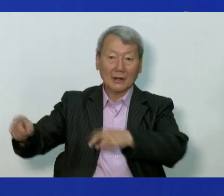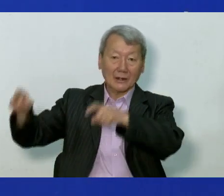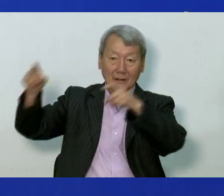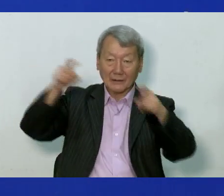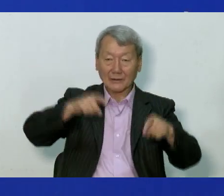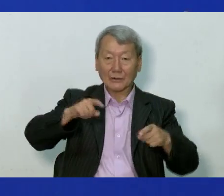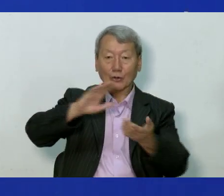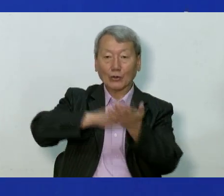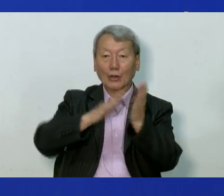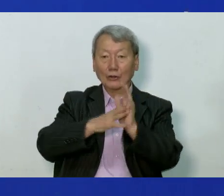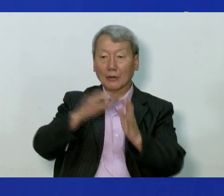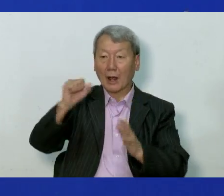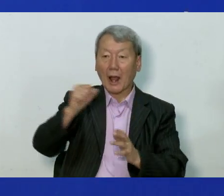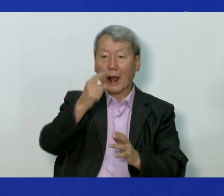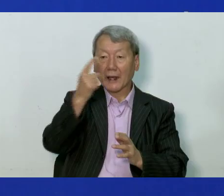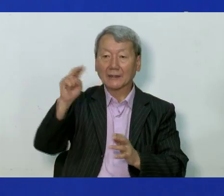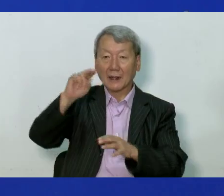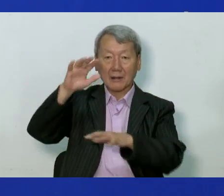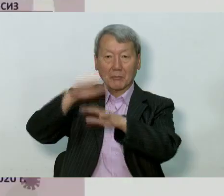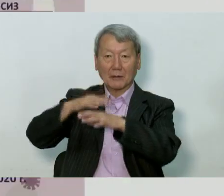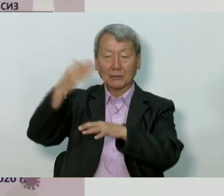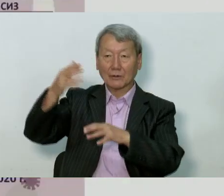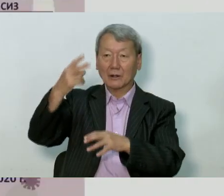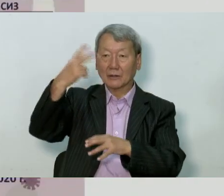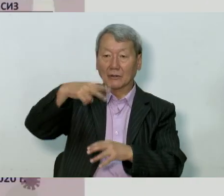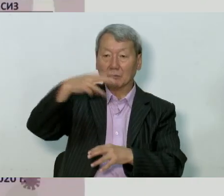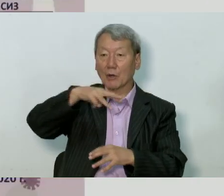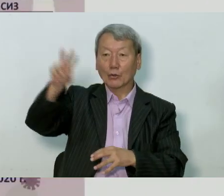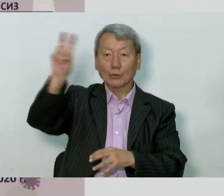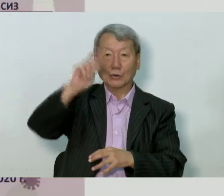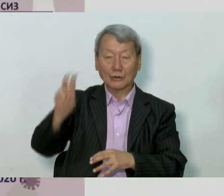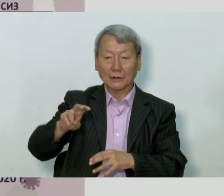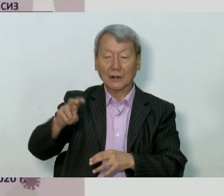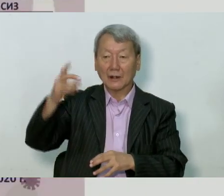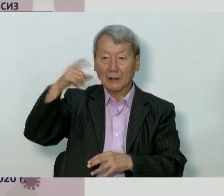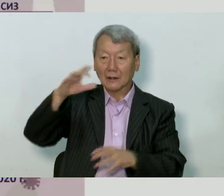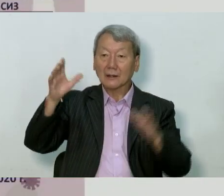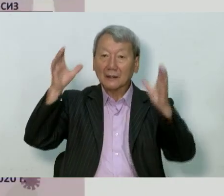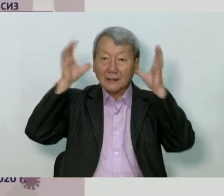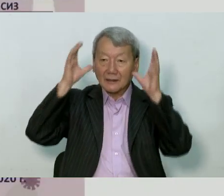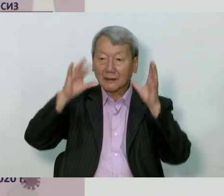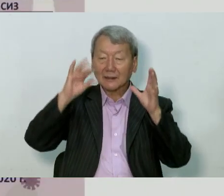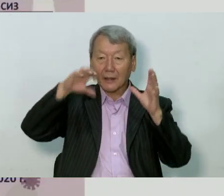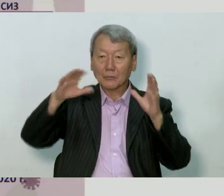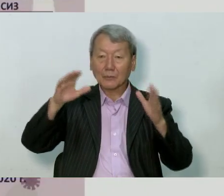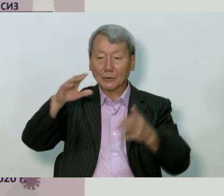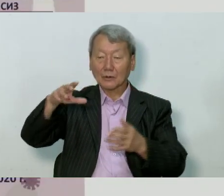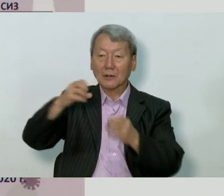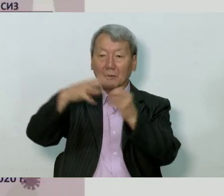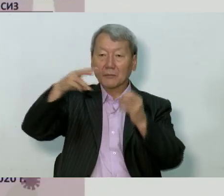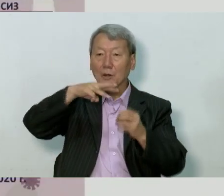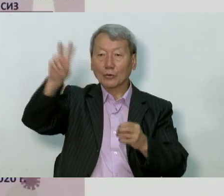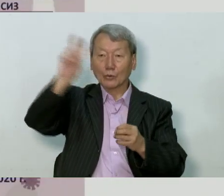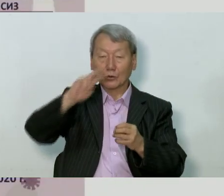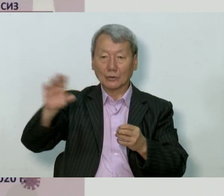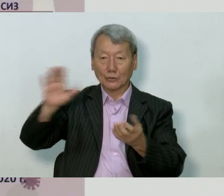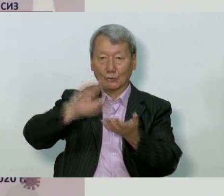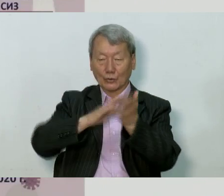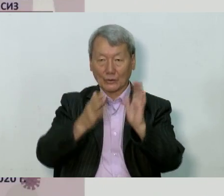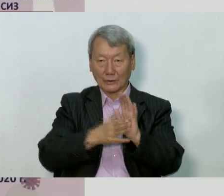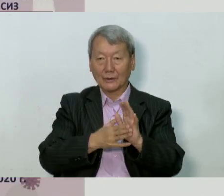силу соглашения с Азиатским банком развития на сумму 20 миллионов долларов и Исламским банком развития на сумму 15 миллионов долларов